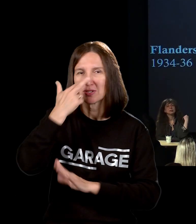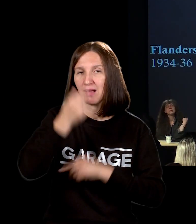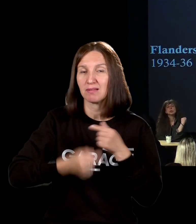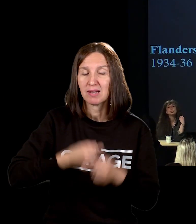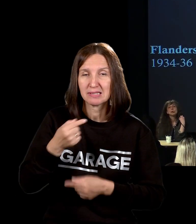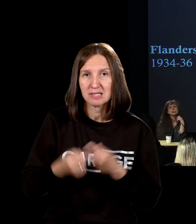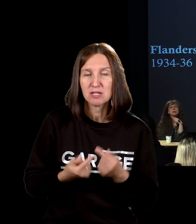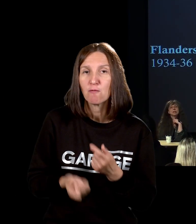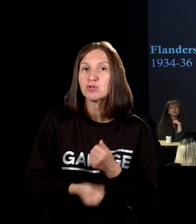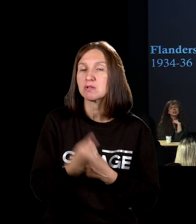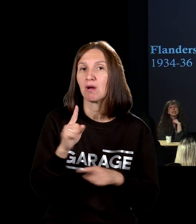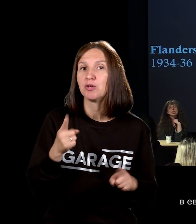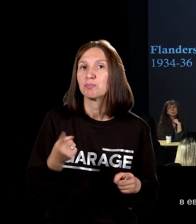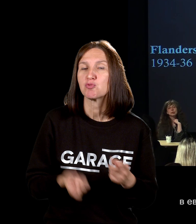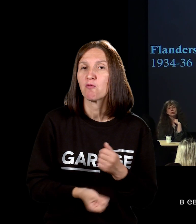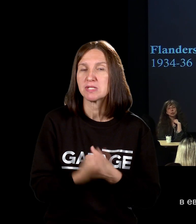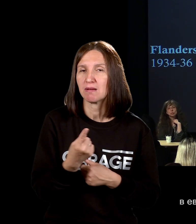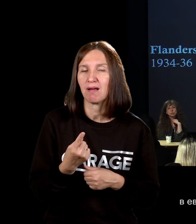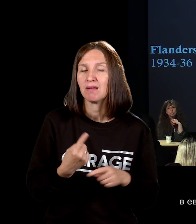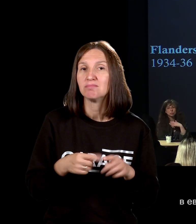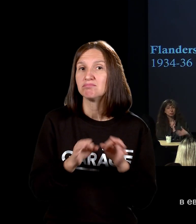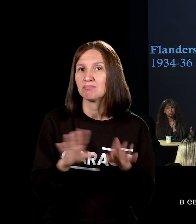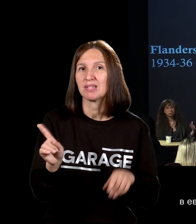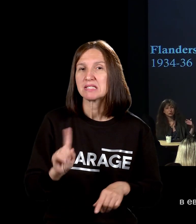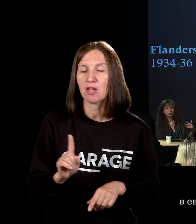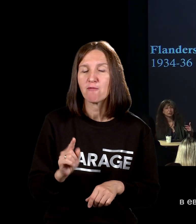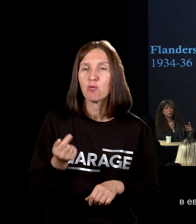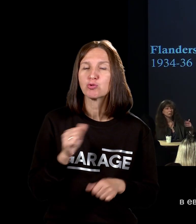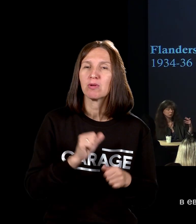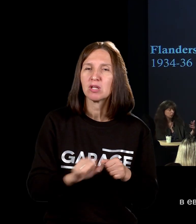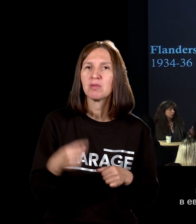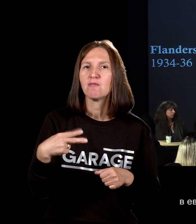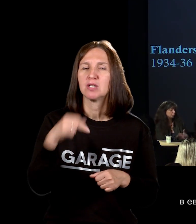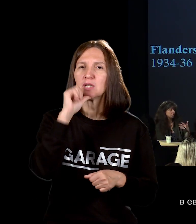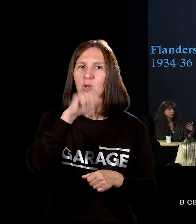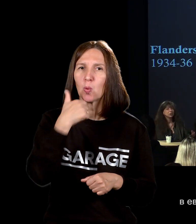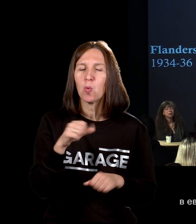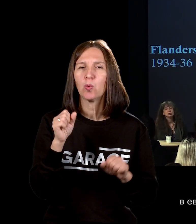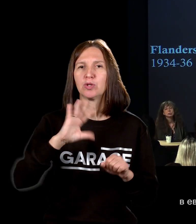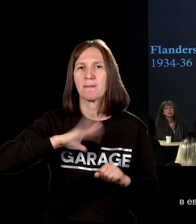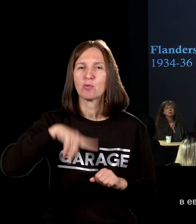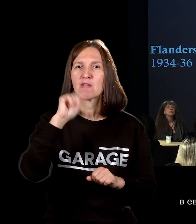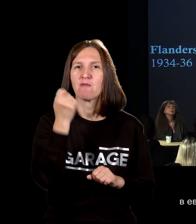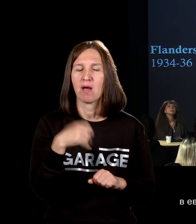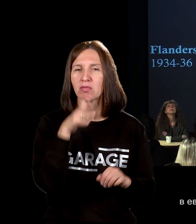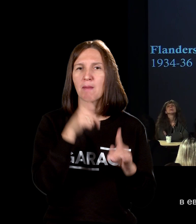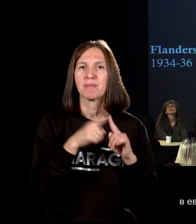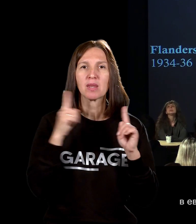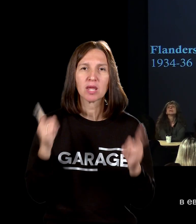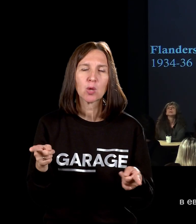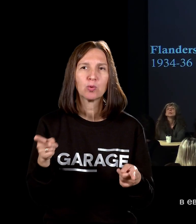тогда возникает. Почему оно возникает? Не потому, что 20-е годы, послевоенная эпоха